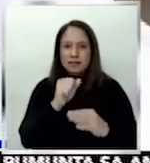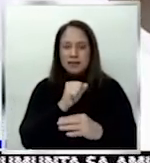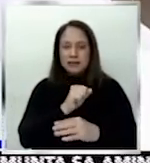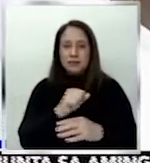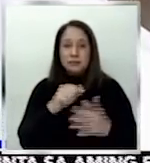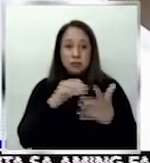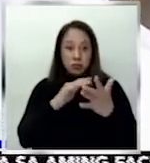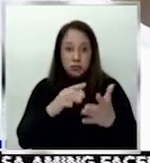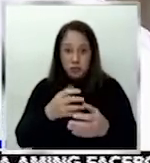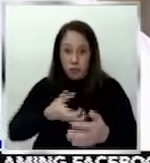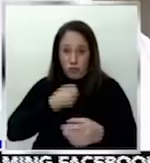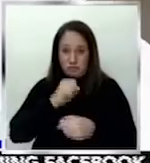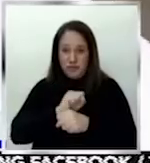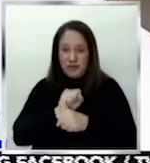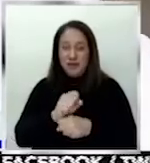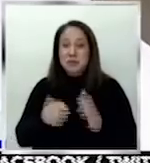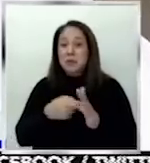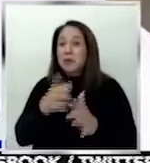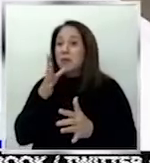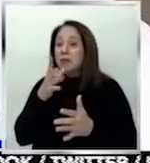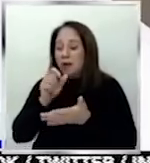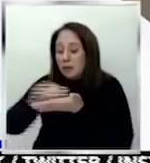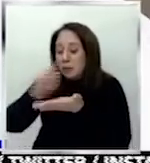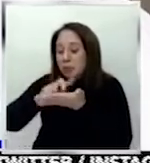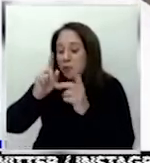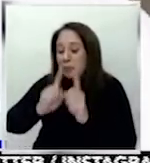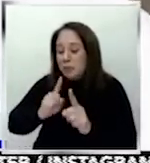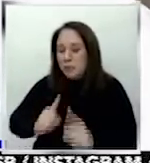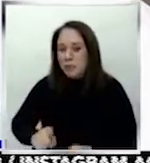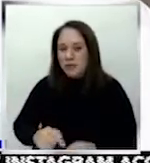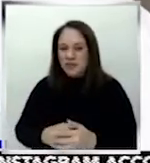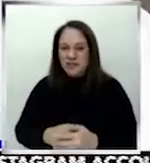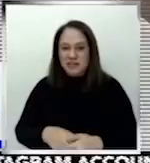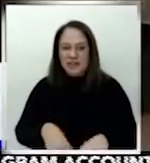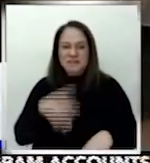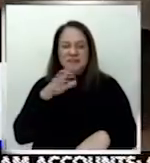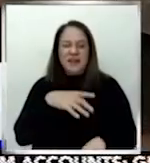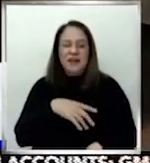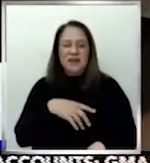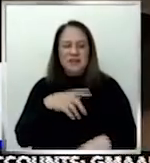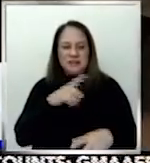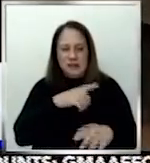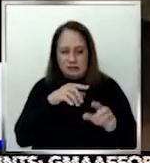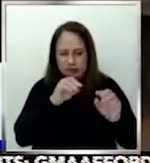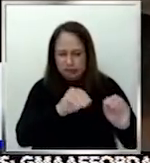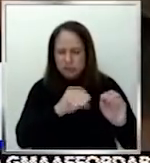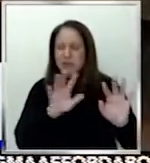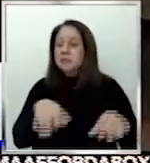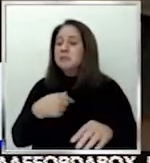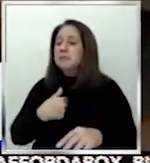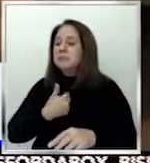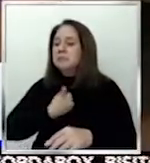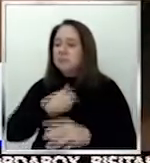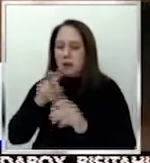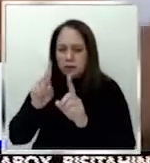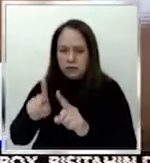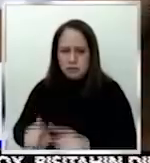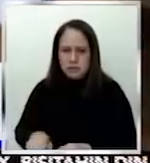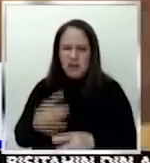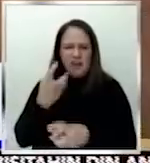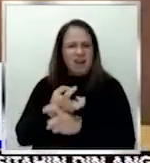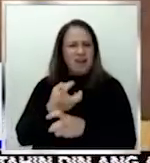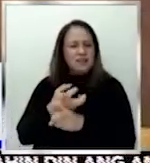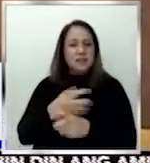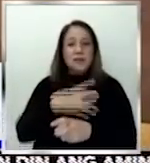gumagawa. Minsan mga nanay na lang kasi kaysa magturo ka, gawin mo na lang kasi mahirap din. Problema rin kasi ng maraming magulang, yung